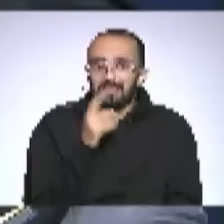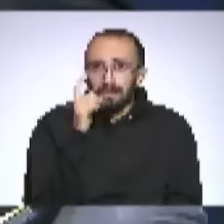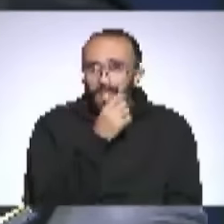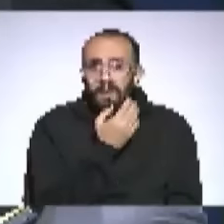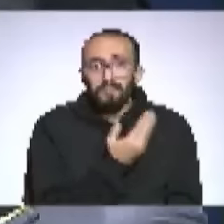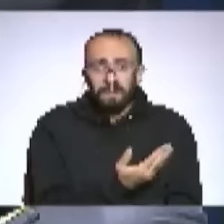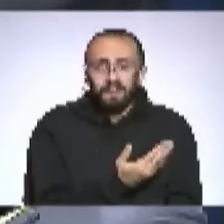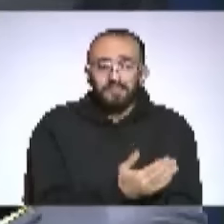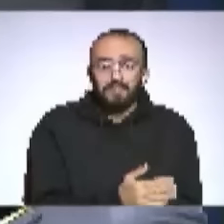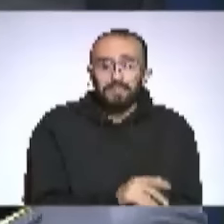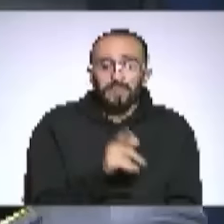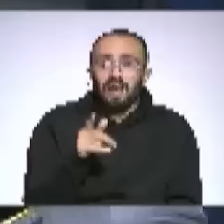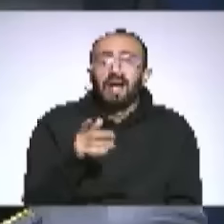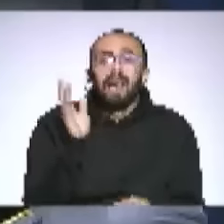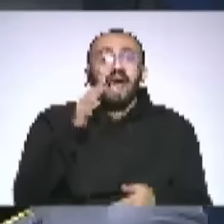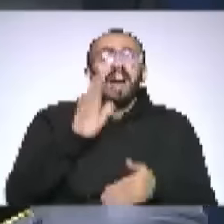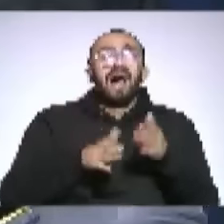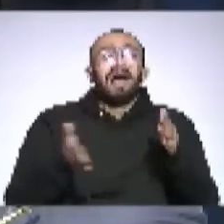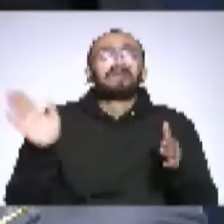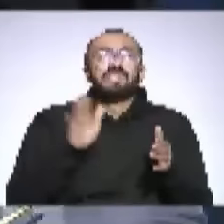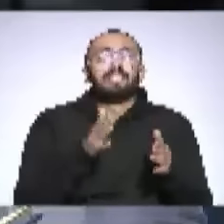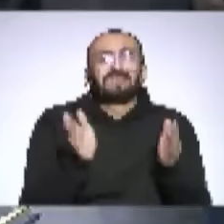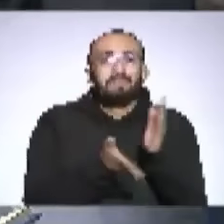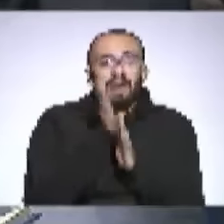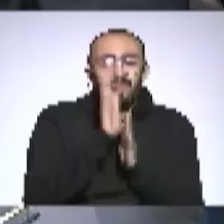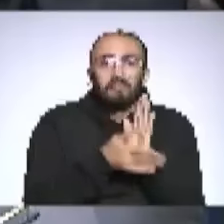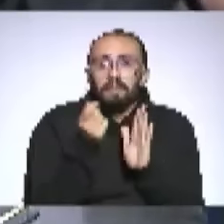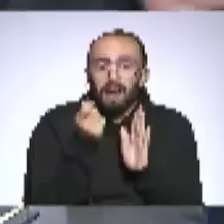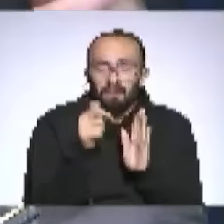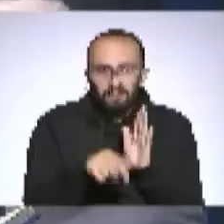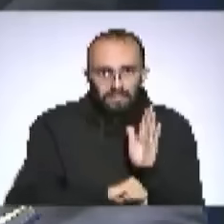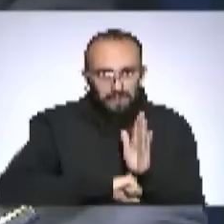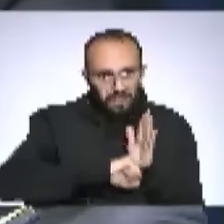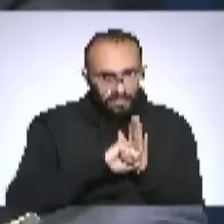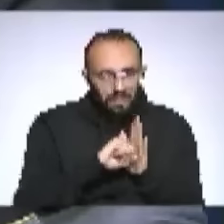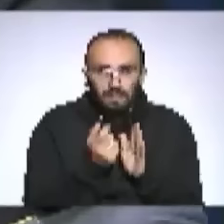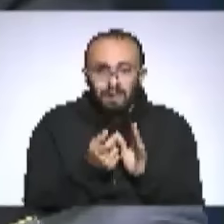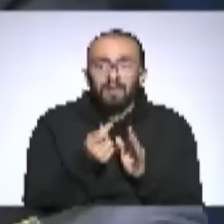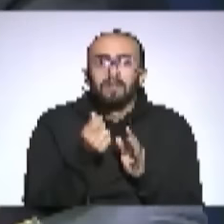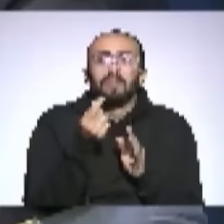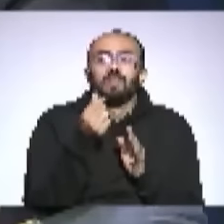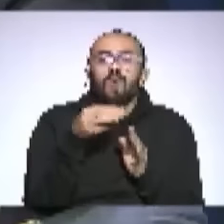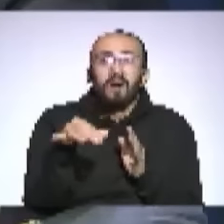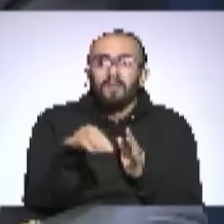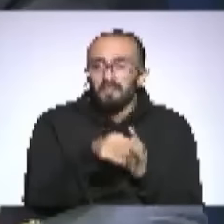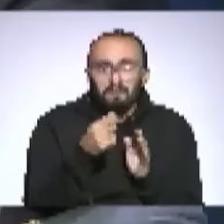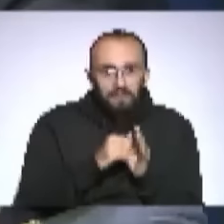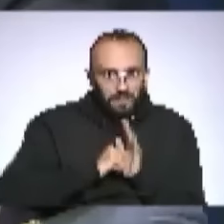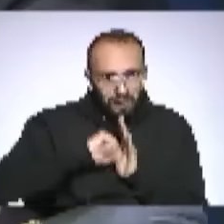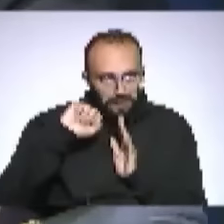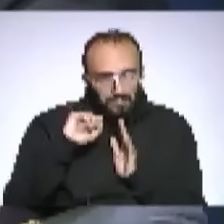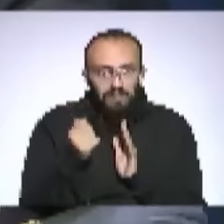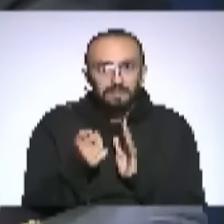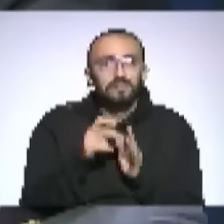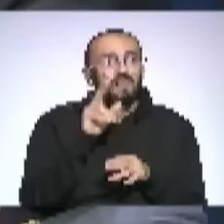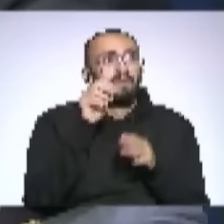النهارده طن الاسمنت كان كام بخمس شهور والنهارده بكام النهارده الاكسسوريز او الحاجات